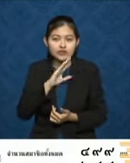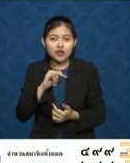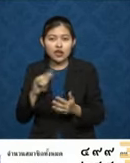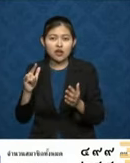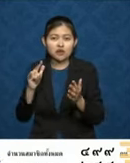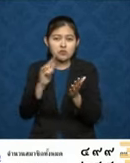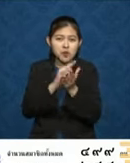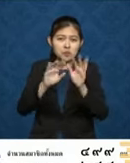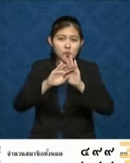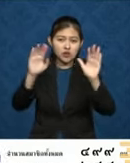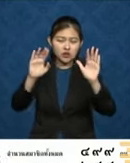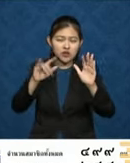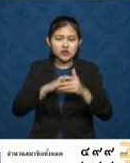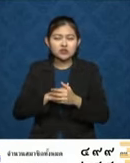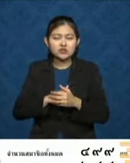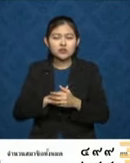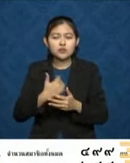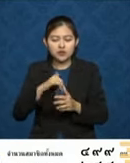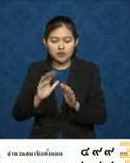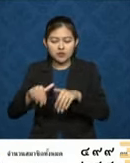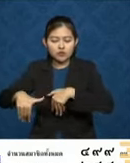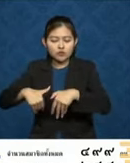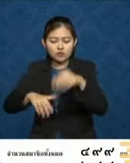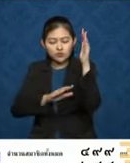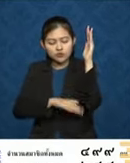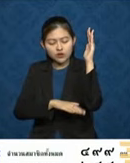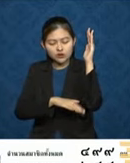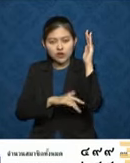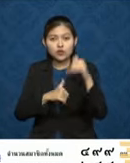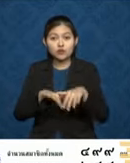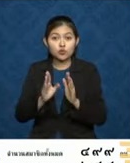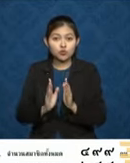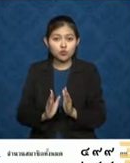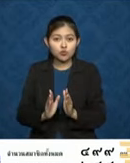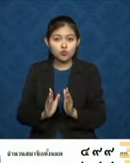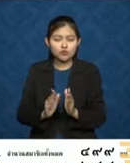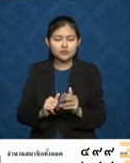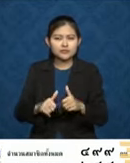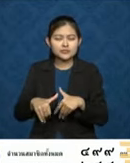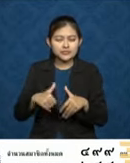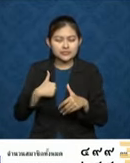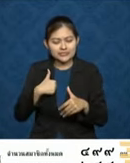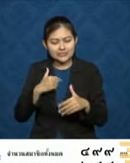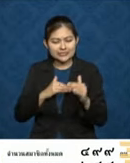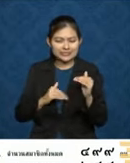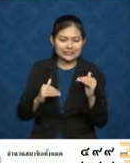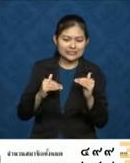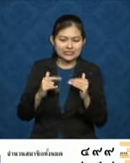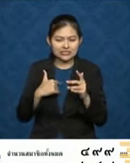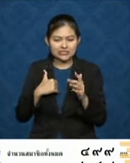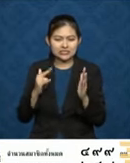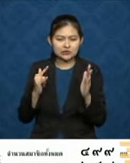ขึ้นจริงๆเพราะเสมือนพี่น้องจังหวัดชายแดนใต้เป็นพลเมืองชั้น 2ที่ไม่มีสิทธิ์ได้รับการเดินทางที่สะดวกรวดเร็ว